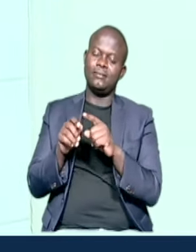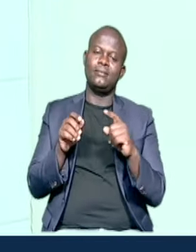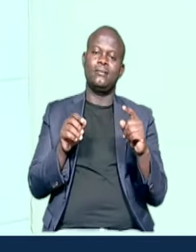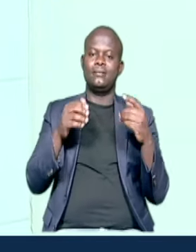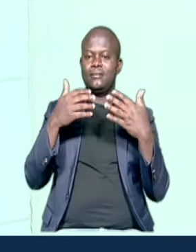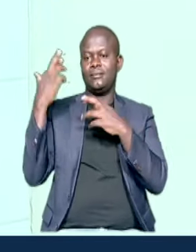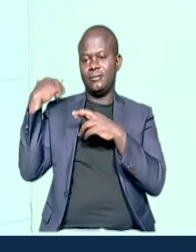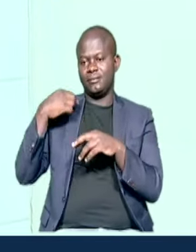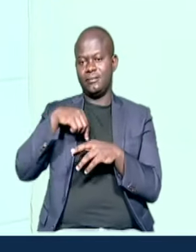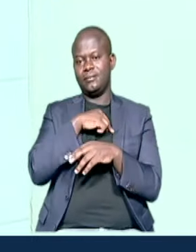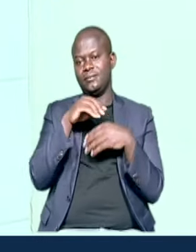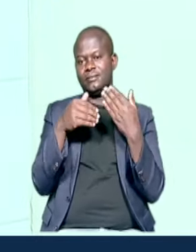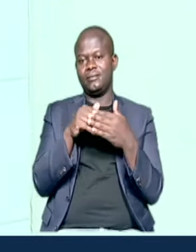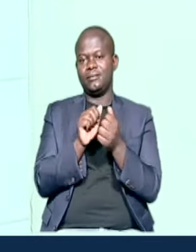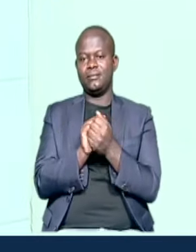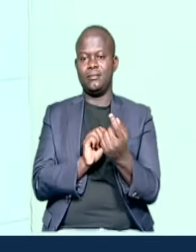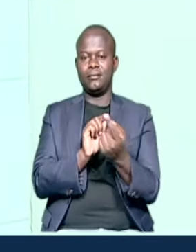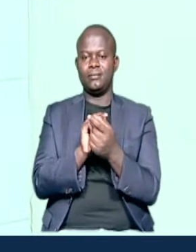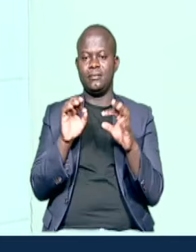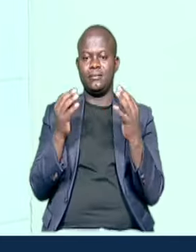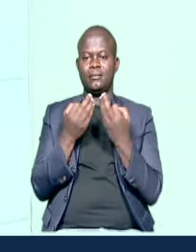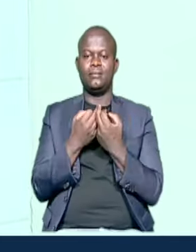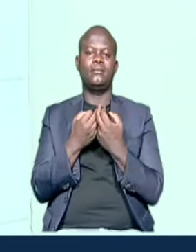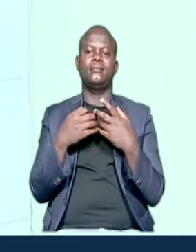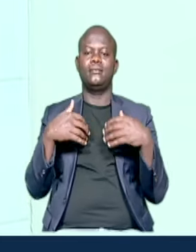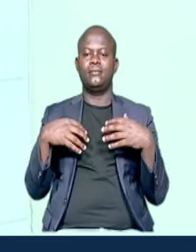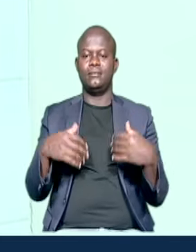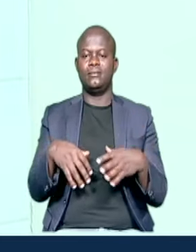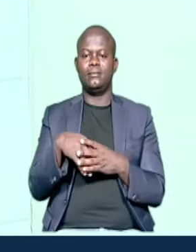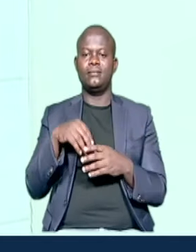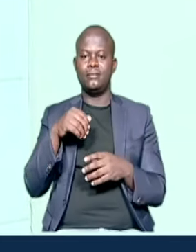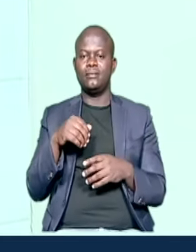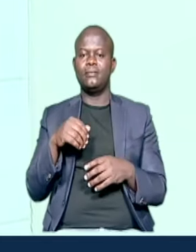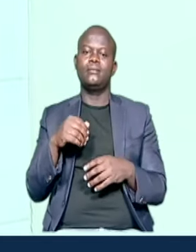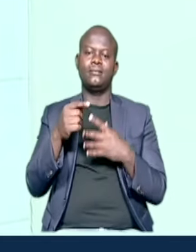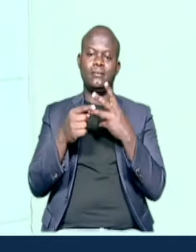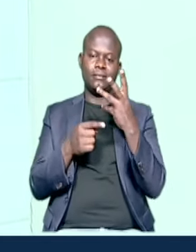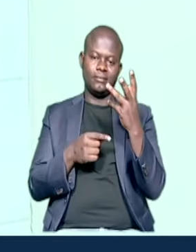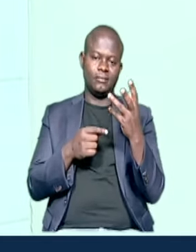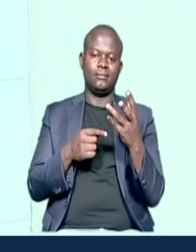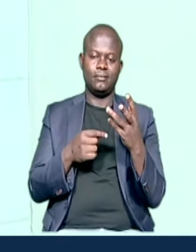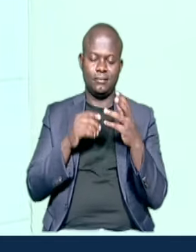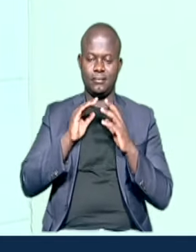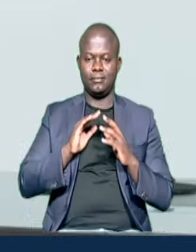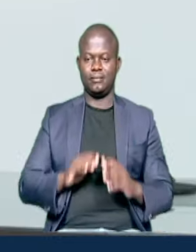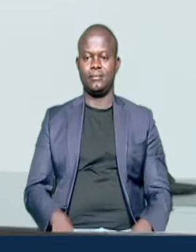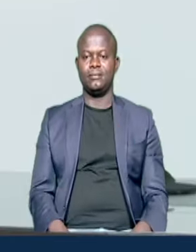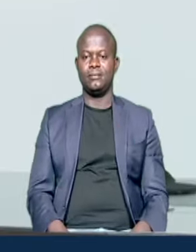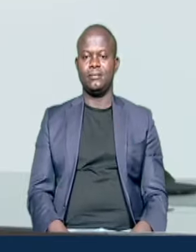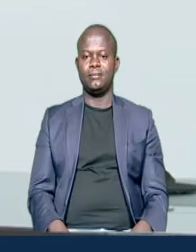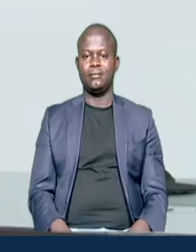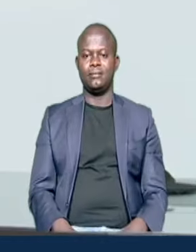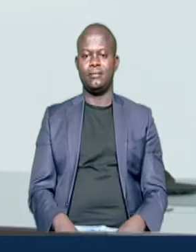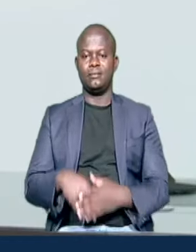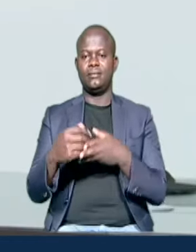inshingano zanjye z'akazi guhura n'umuryango guhura n'inshuti guhura n'abavandimwe ibyo biri mu bimwe binduhura hanyuma